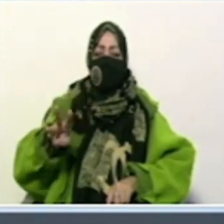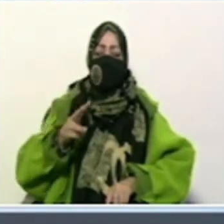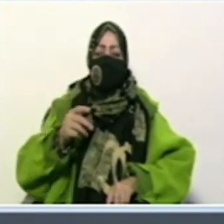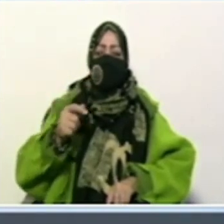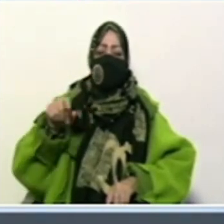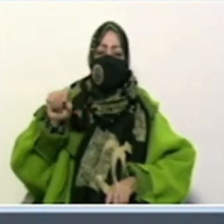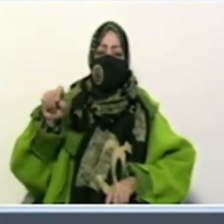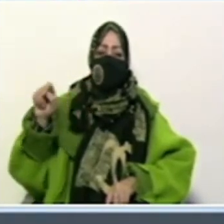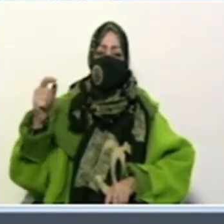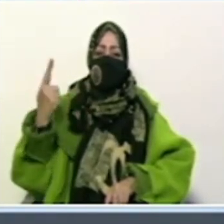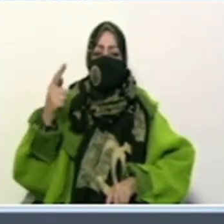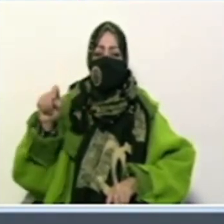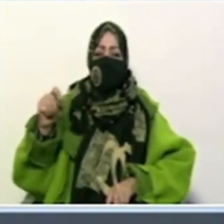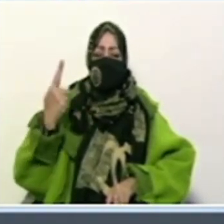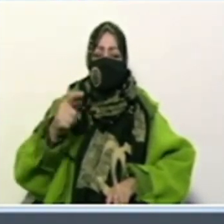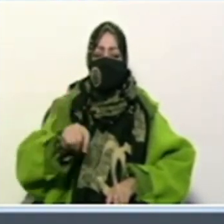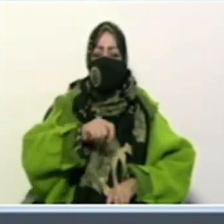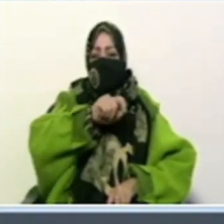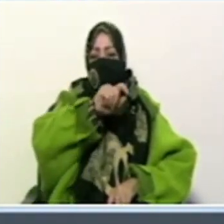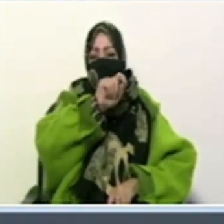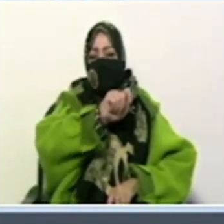021-36-0103، أيضا الرقم